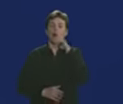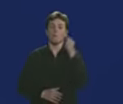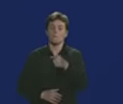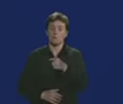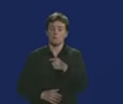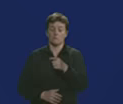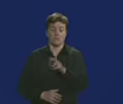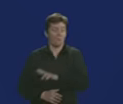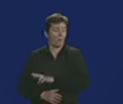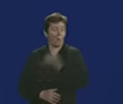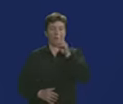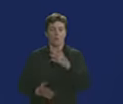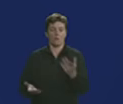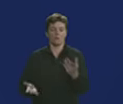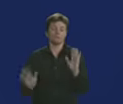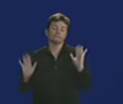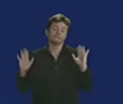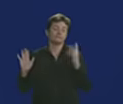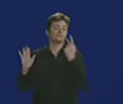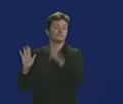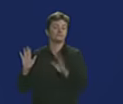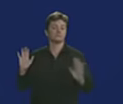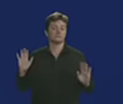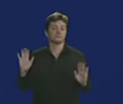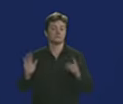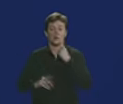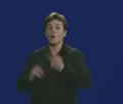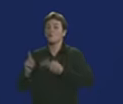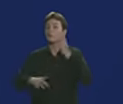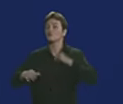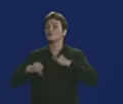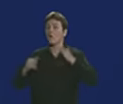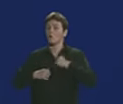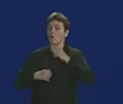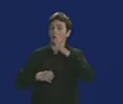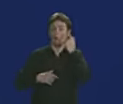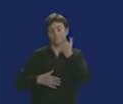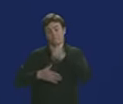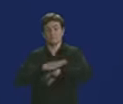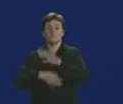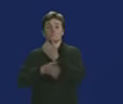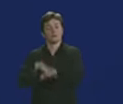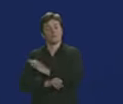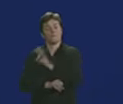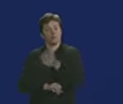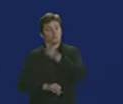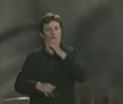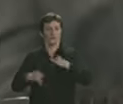un record, chacun les siens. Il a été le plus jeune incarcéré de France. Cet